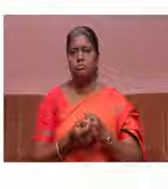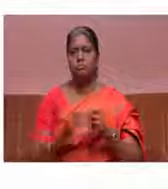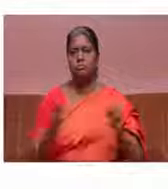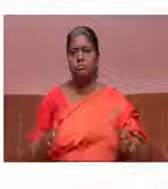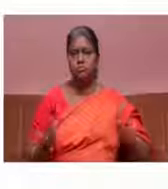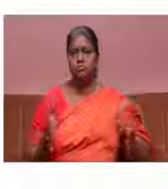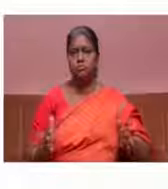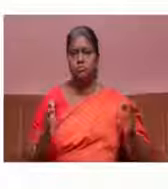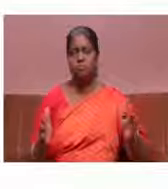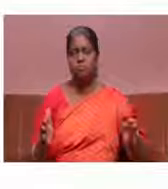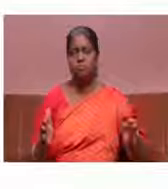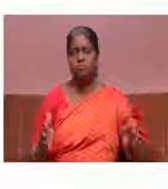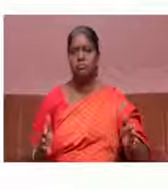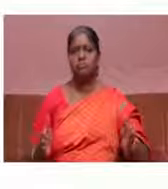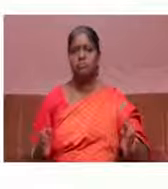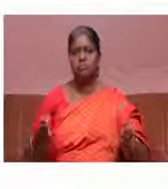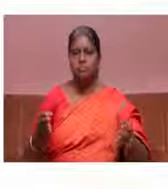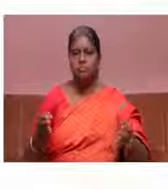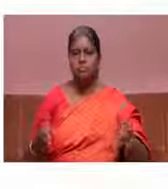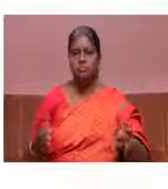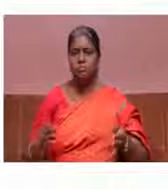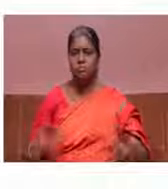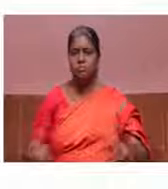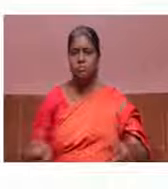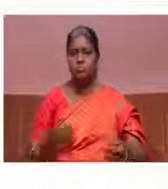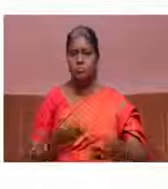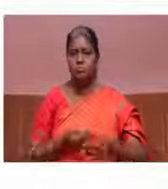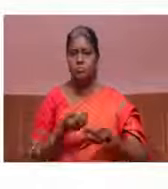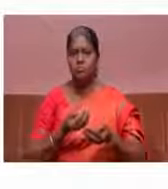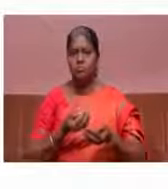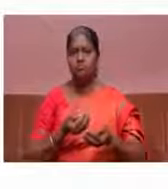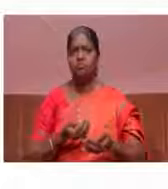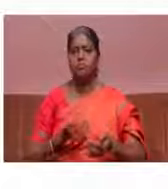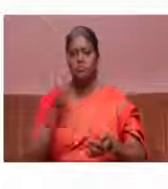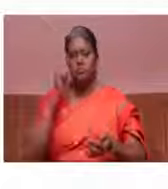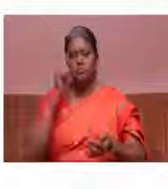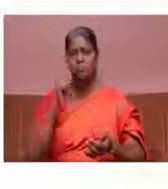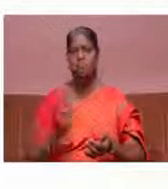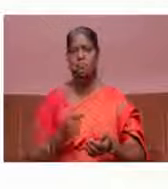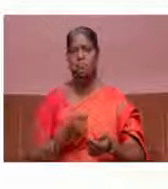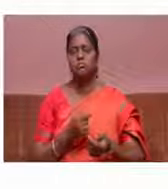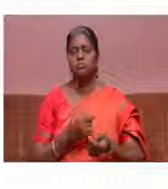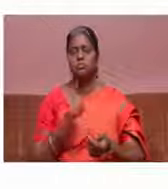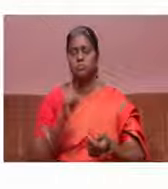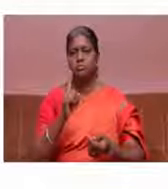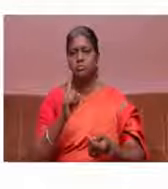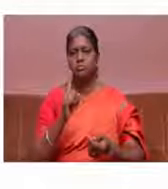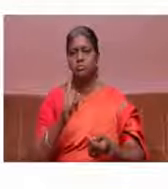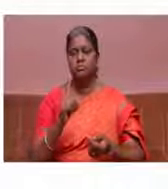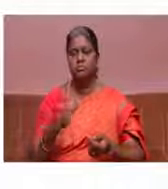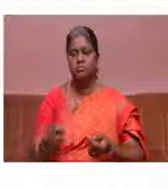வீல்சேரை உபயோகிப்பவர்கள் அதன் பாதுகாப்பு வழிமுறையை தெரிந்து கொள்ள வேண்டும். முதலில்